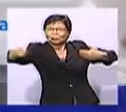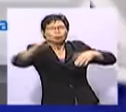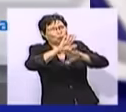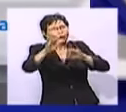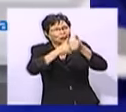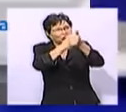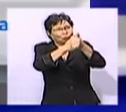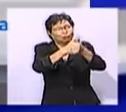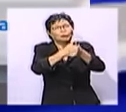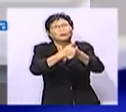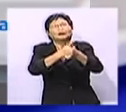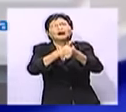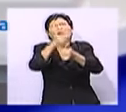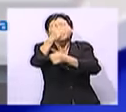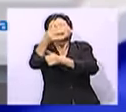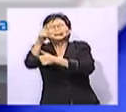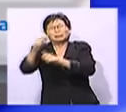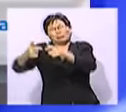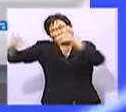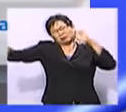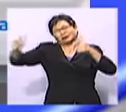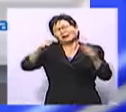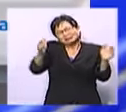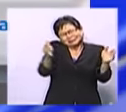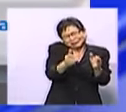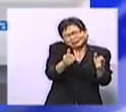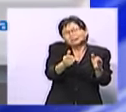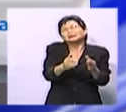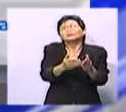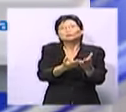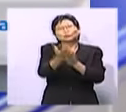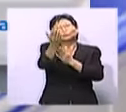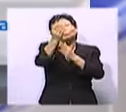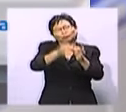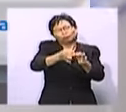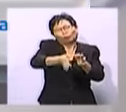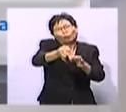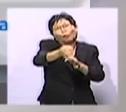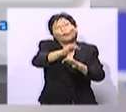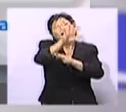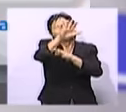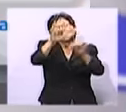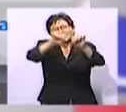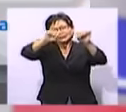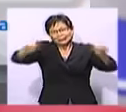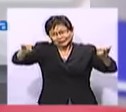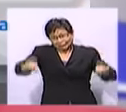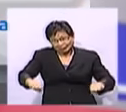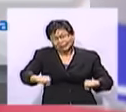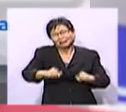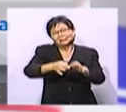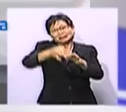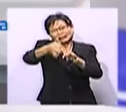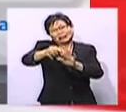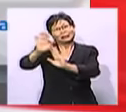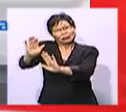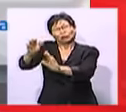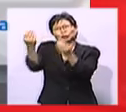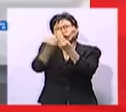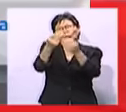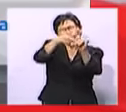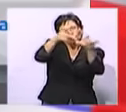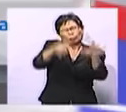bukannya mengikut saiz stesen MRT yang lebih besar. Seterusnya, menangguhkan pembinaan 5 stesen yang dijangka mempunyai